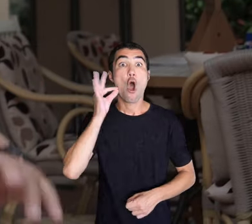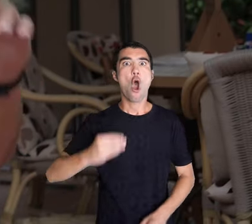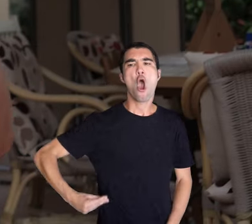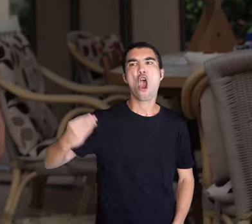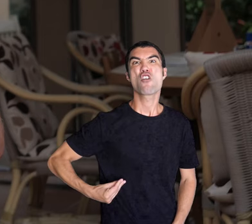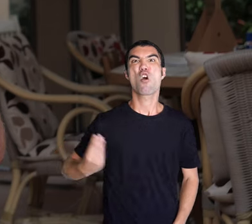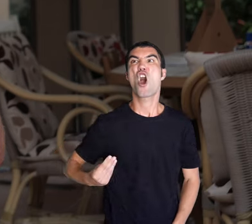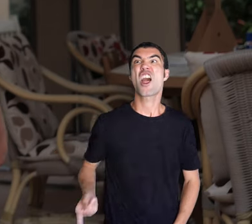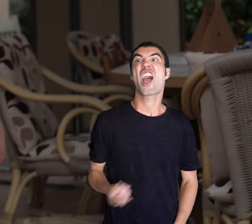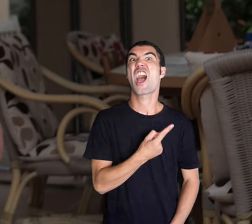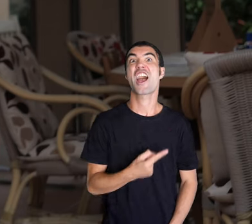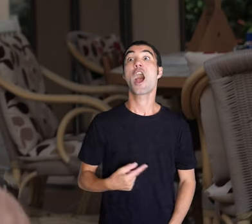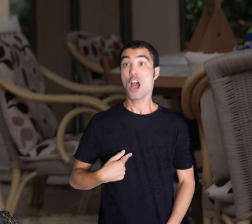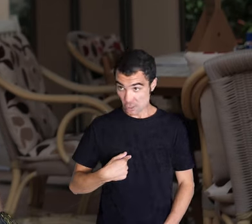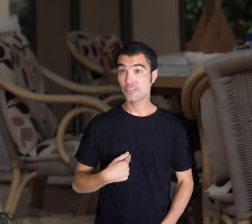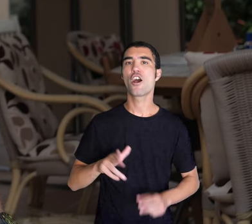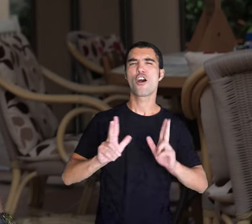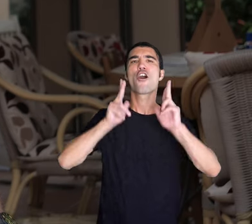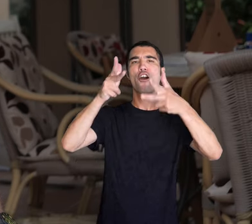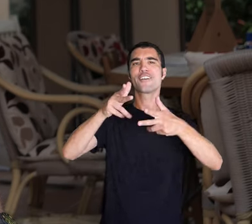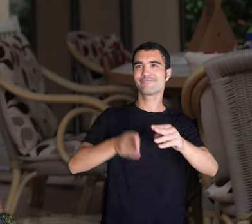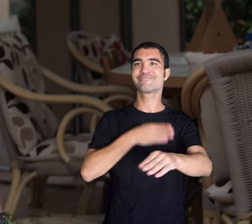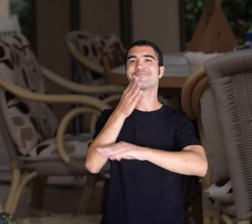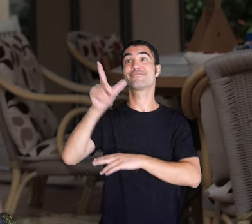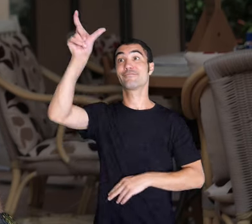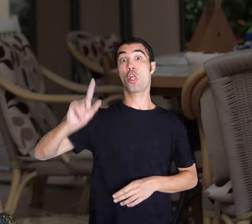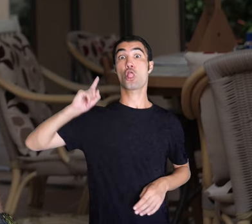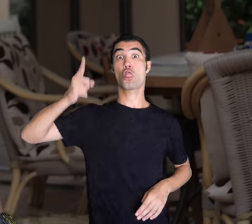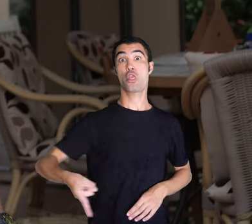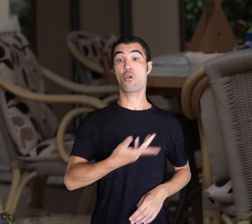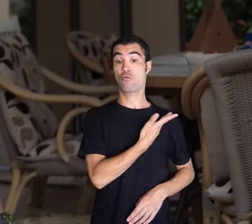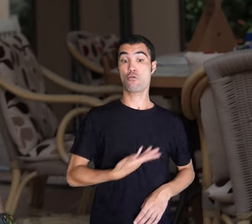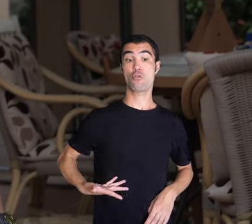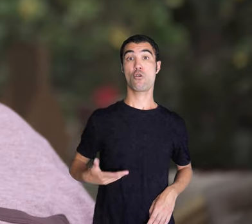Así, volábamos del Mare Nostrum, y había el director, que era don Joan...